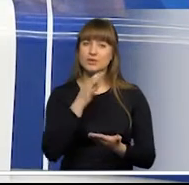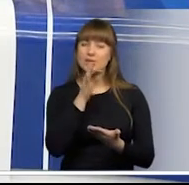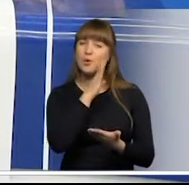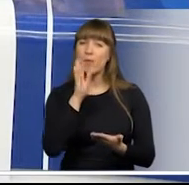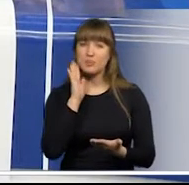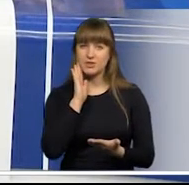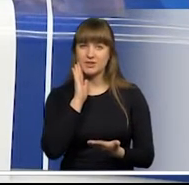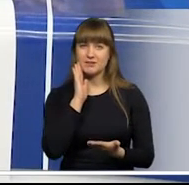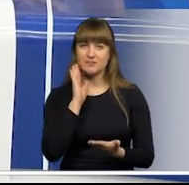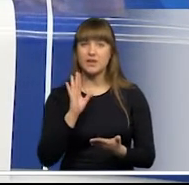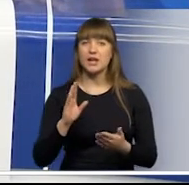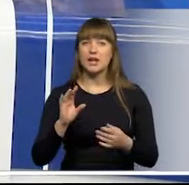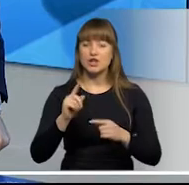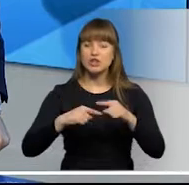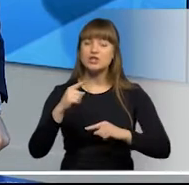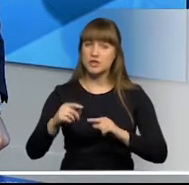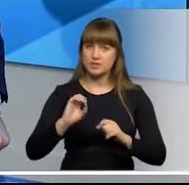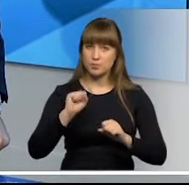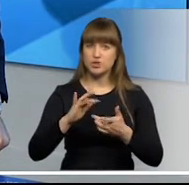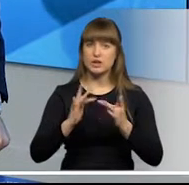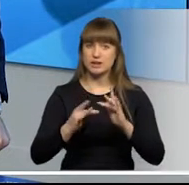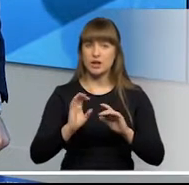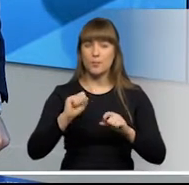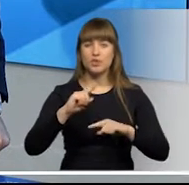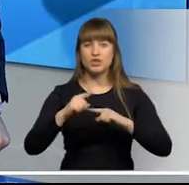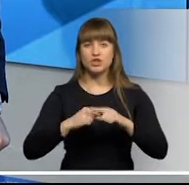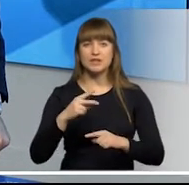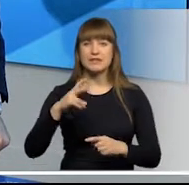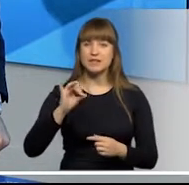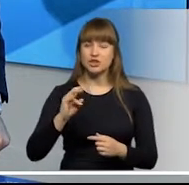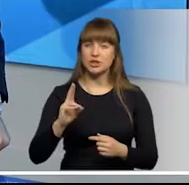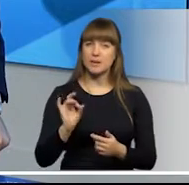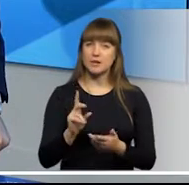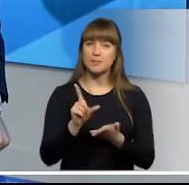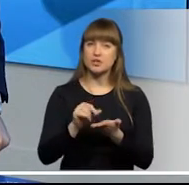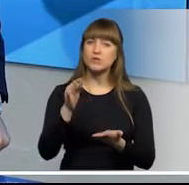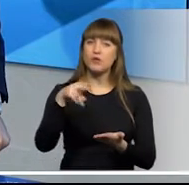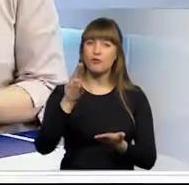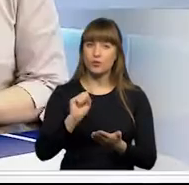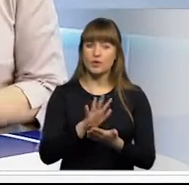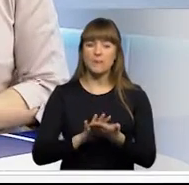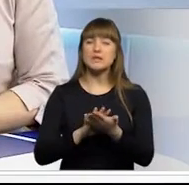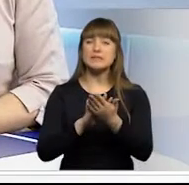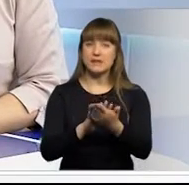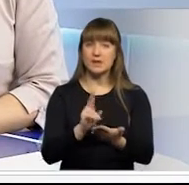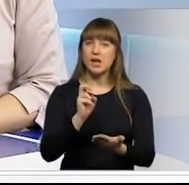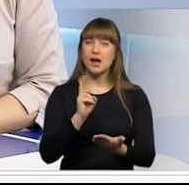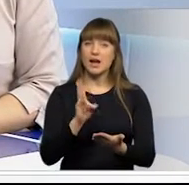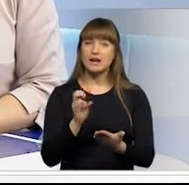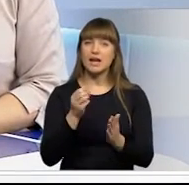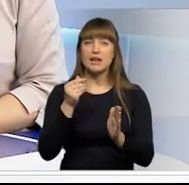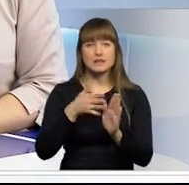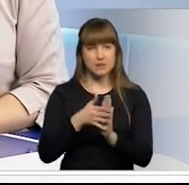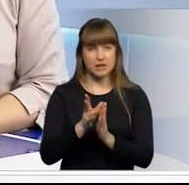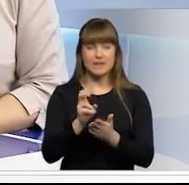кабинет гражданина на сайте пенсионного фонда подать заявление как на распоряжение, на сертификат сначала же у нас выдается